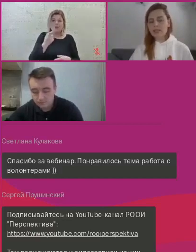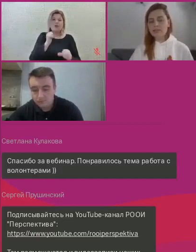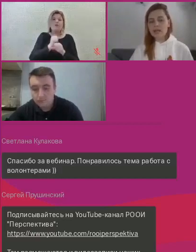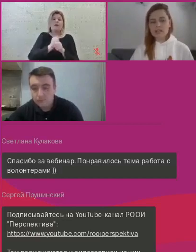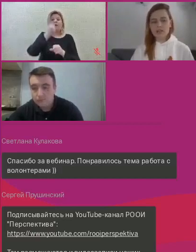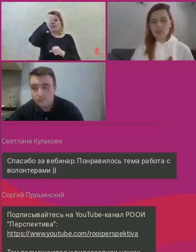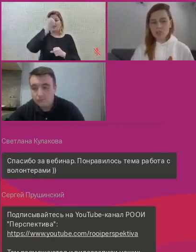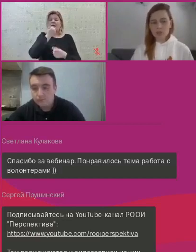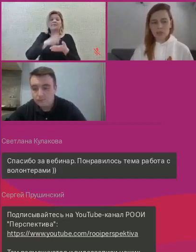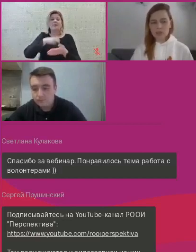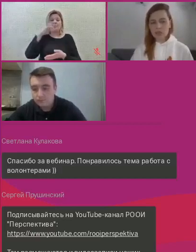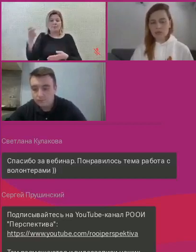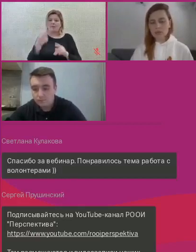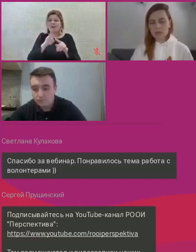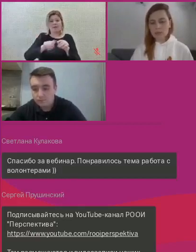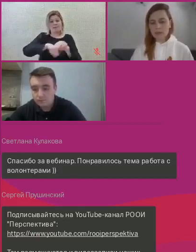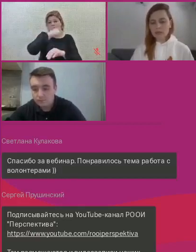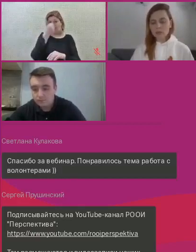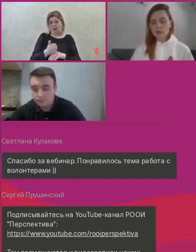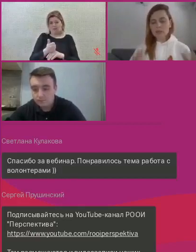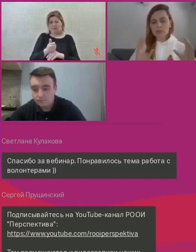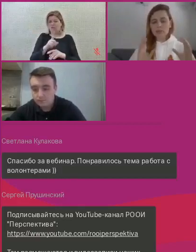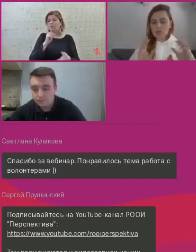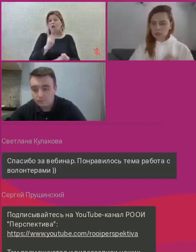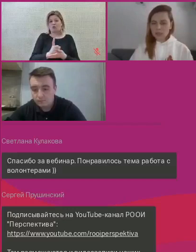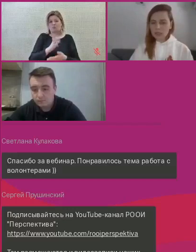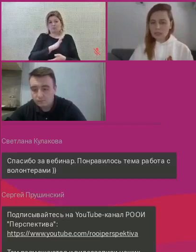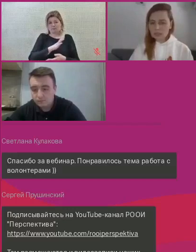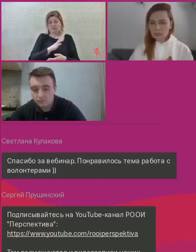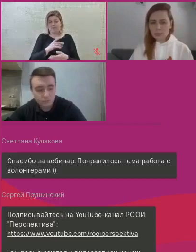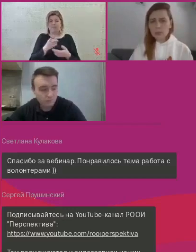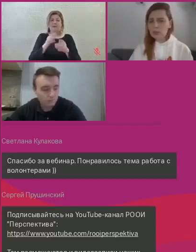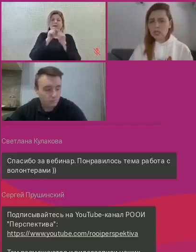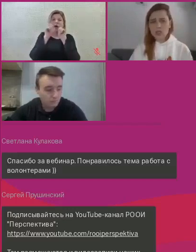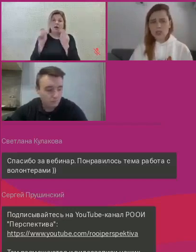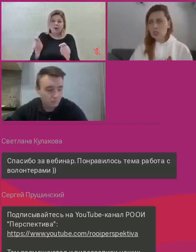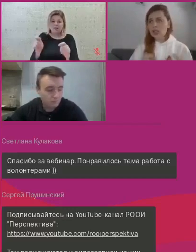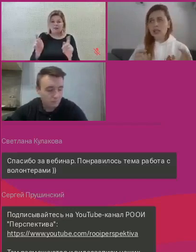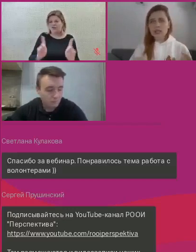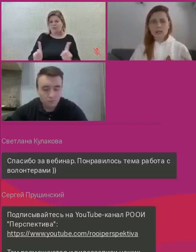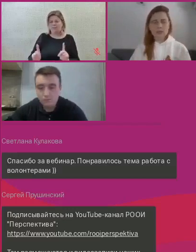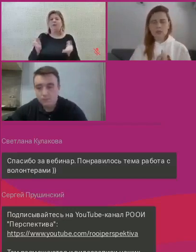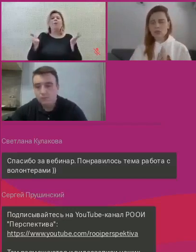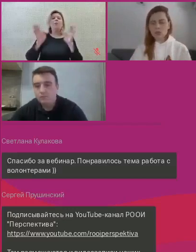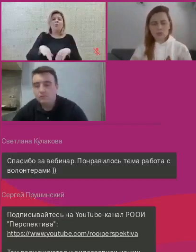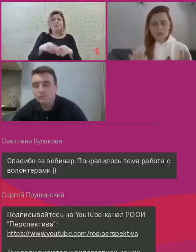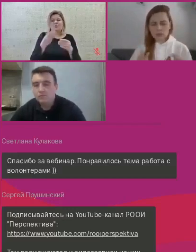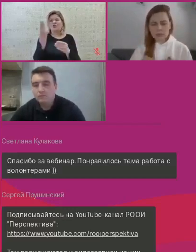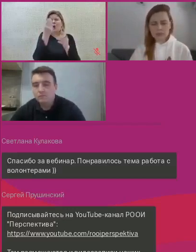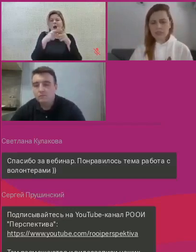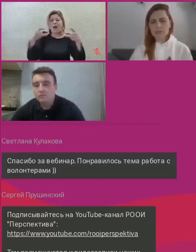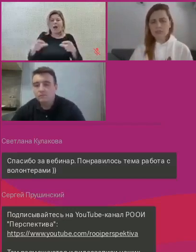письма. Это базовая вещь, которая должна быть. То есть чем-то наградить, пусть даже шоколадка, пусть